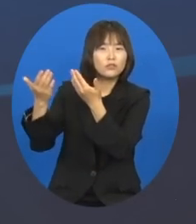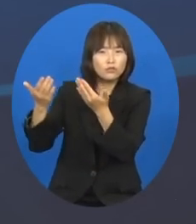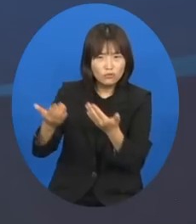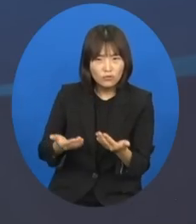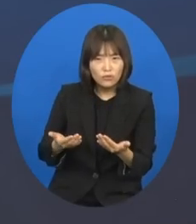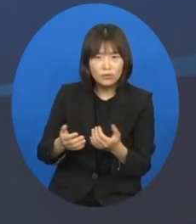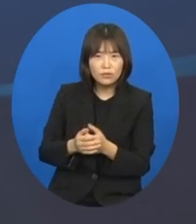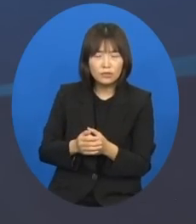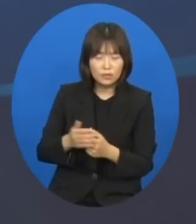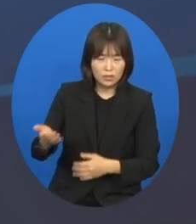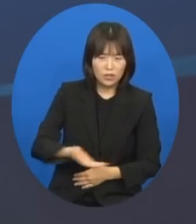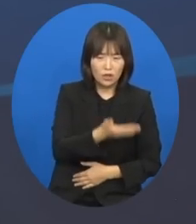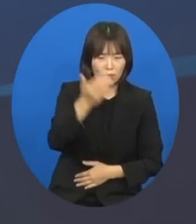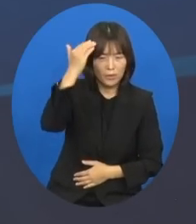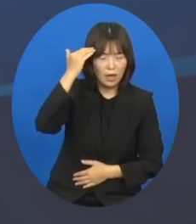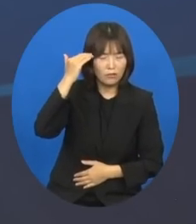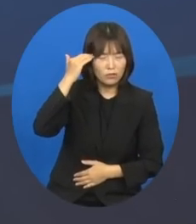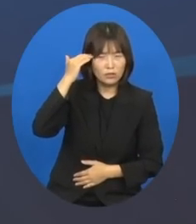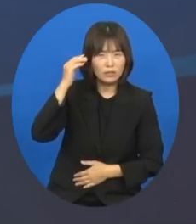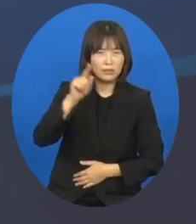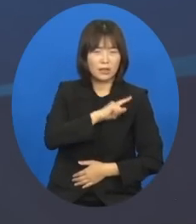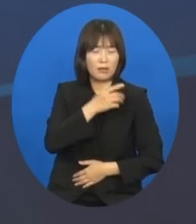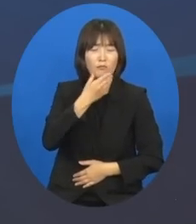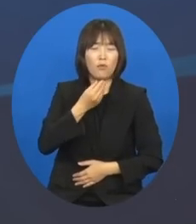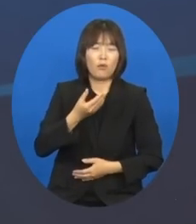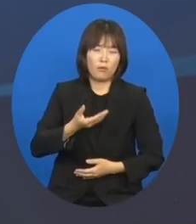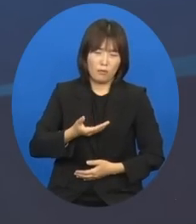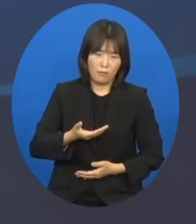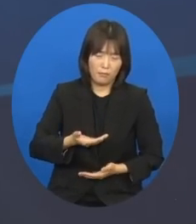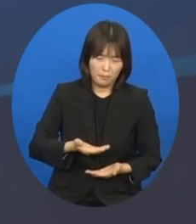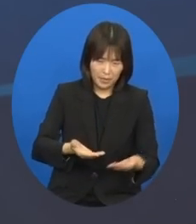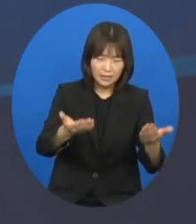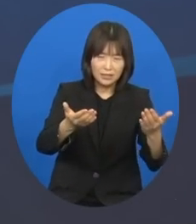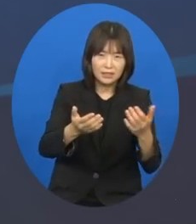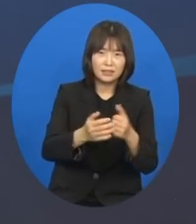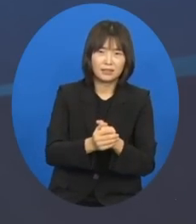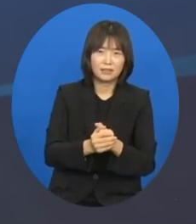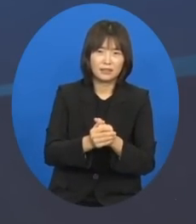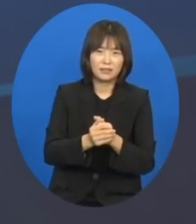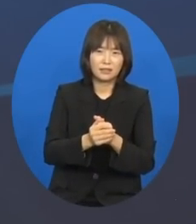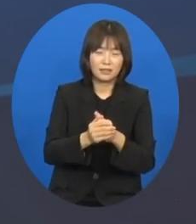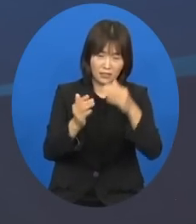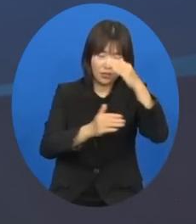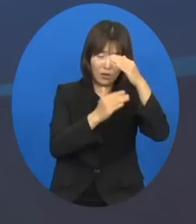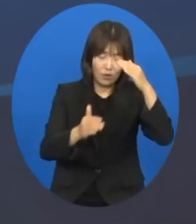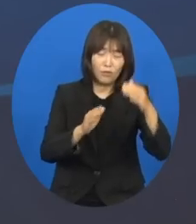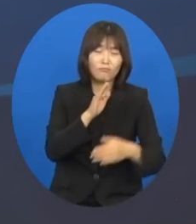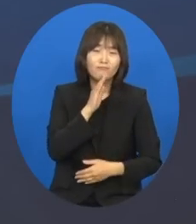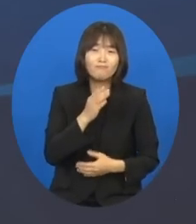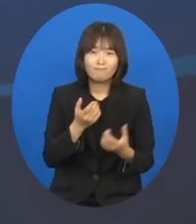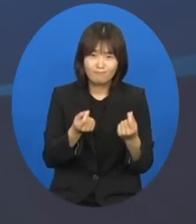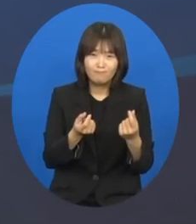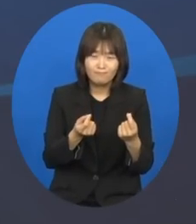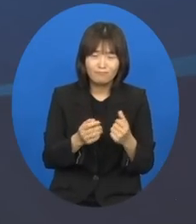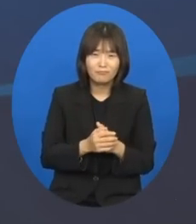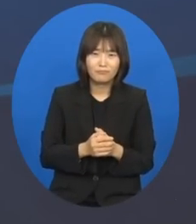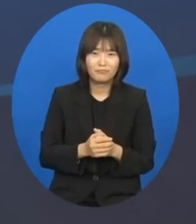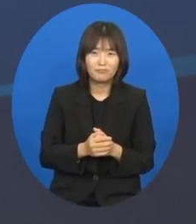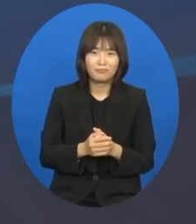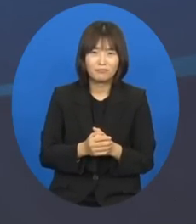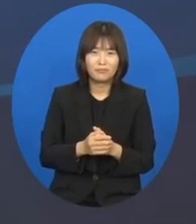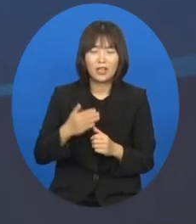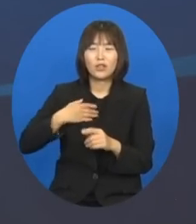가장 복 받은 성도 아닙니까 선한 목자교회 부러워하는 성도가 얼마나 많은데 저희 교회 안에도 엄청 많을 걸로 저는